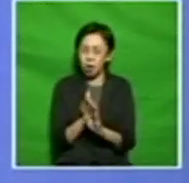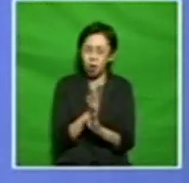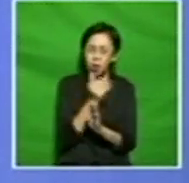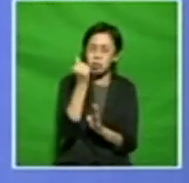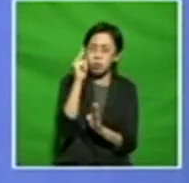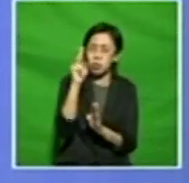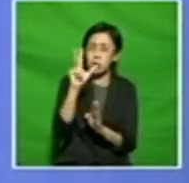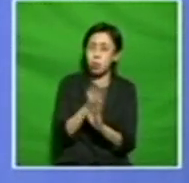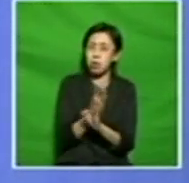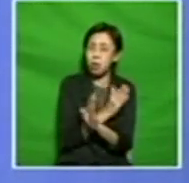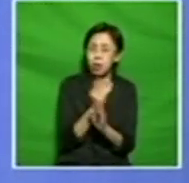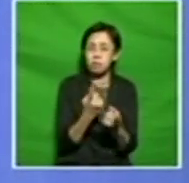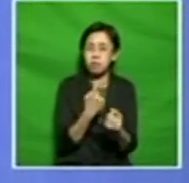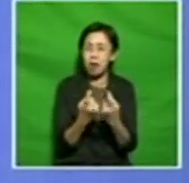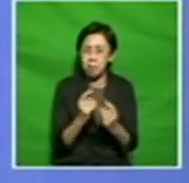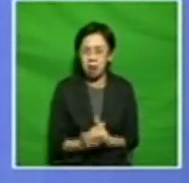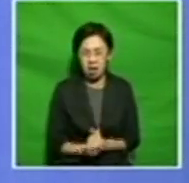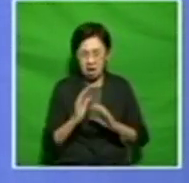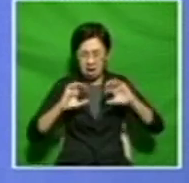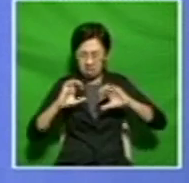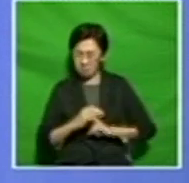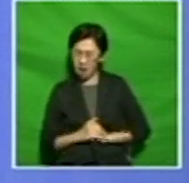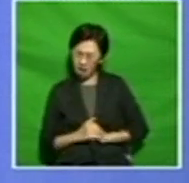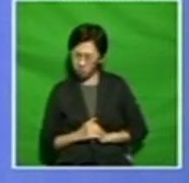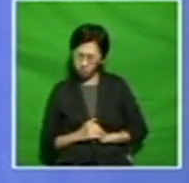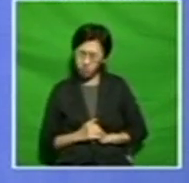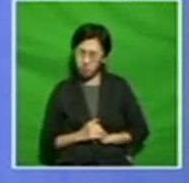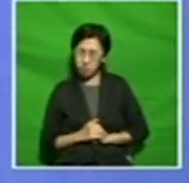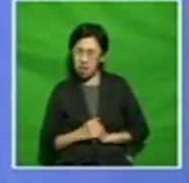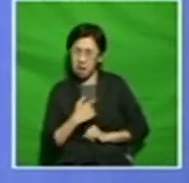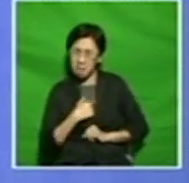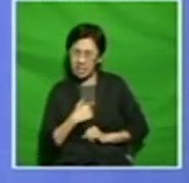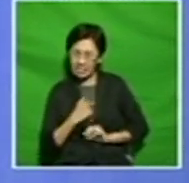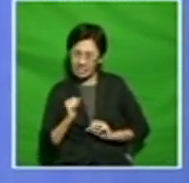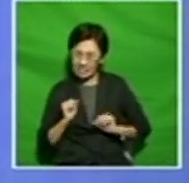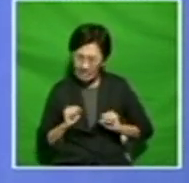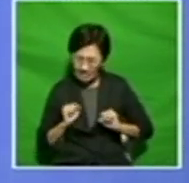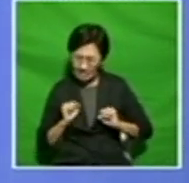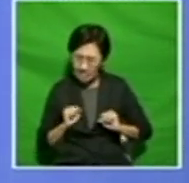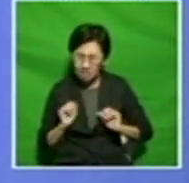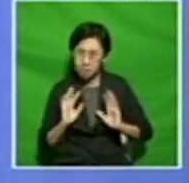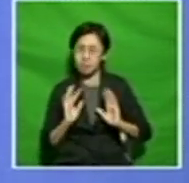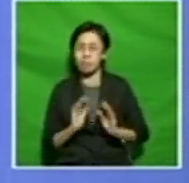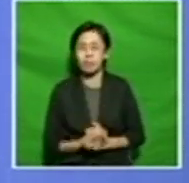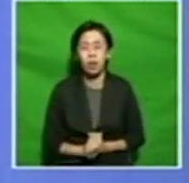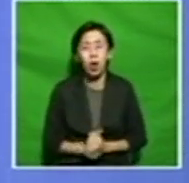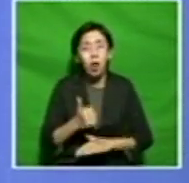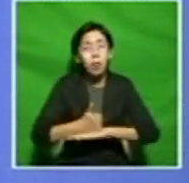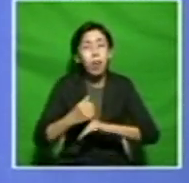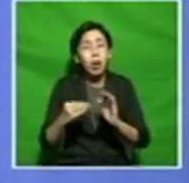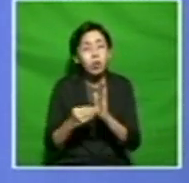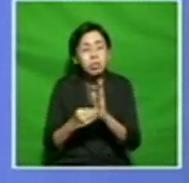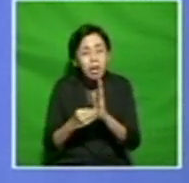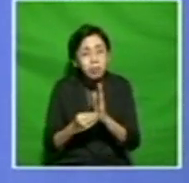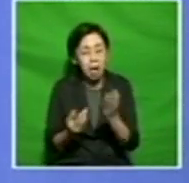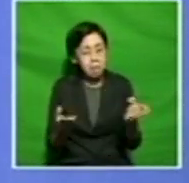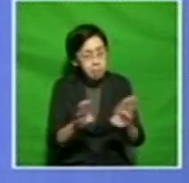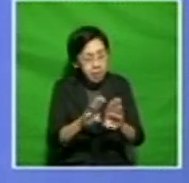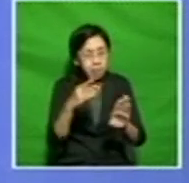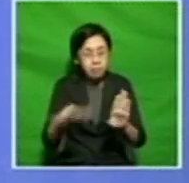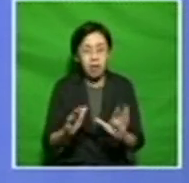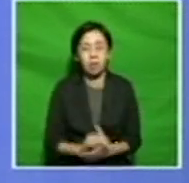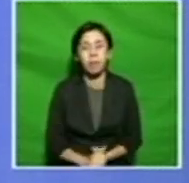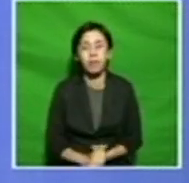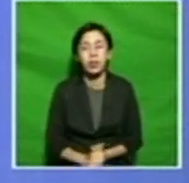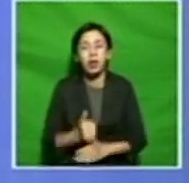าว่ารัฐบาลไม่แน่จริงหรือยังไงใจไม่กล้าหรือยังไงขณะที่ผู้ว่ากทม.เขากล้าปิดไปแล้ว